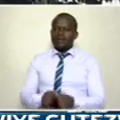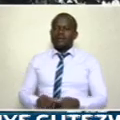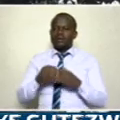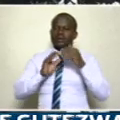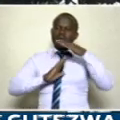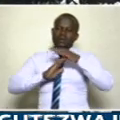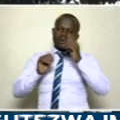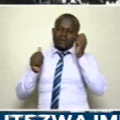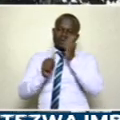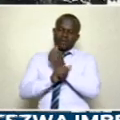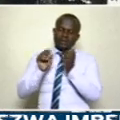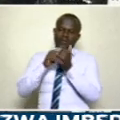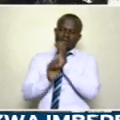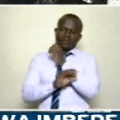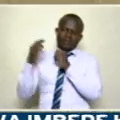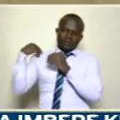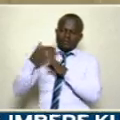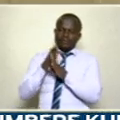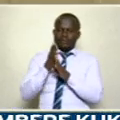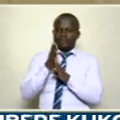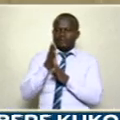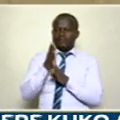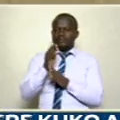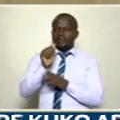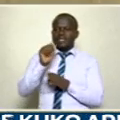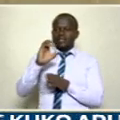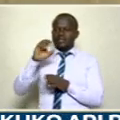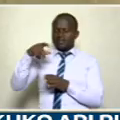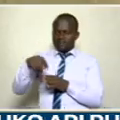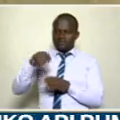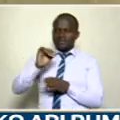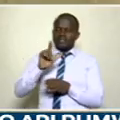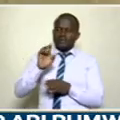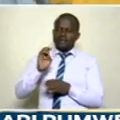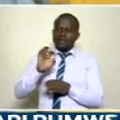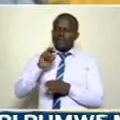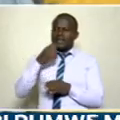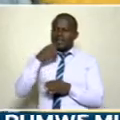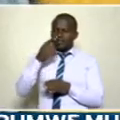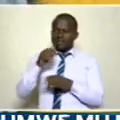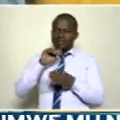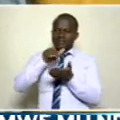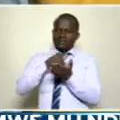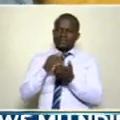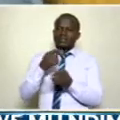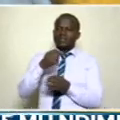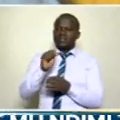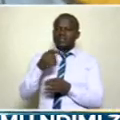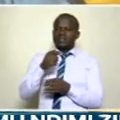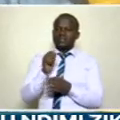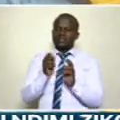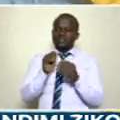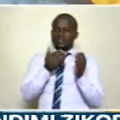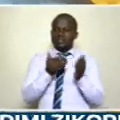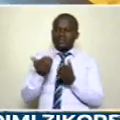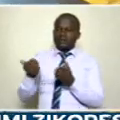Umuyobozi mukuru wungirije w'ikigo cy'igihugu gishinzwe igororamuco ACP Gilbert Gumira avuga ko muri iki kigo cya Gitagata cyari gisanzwe cyakira